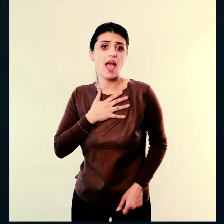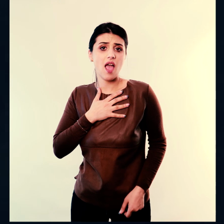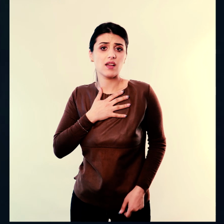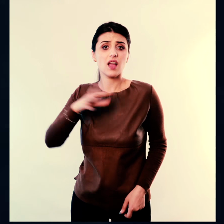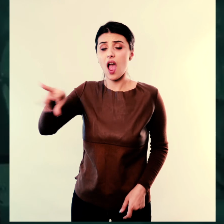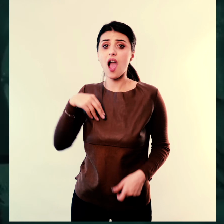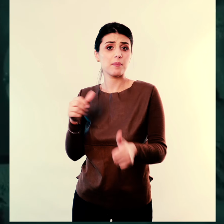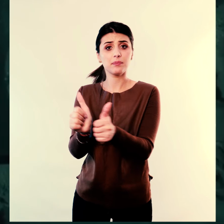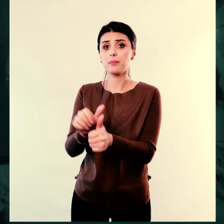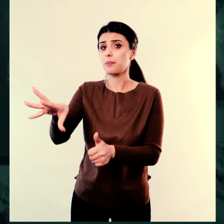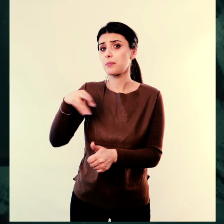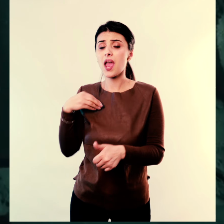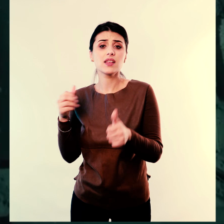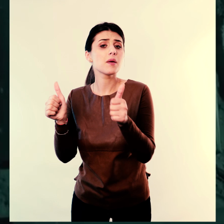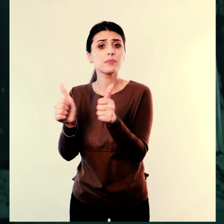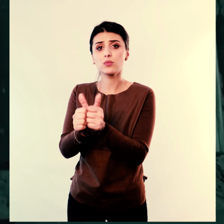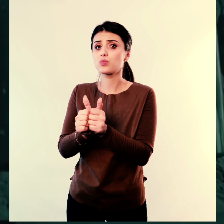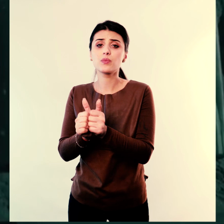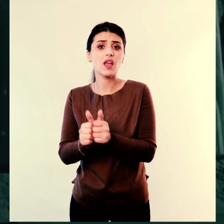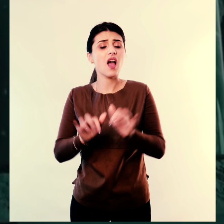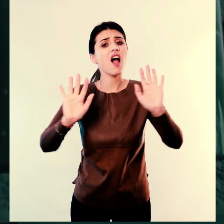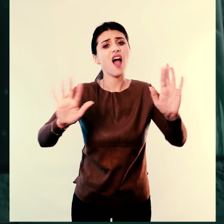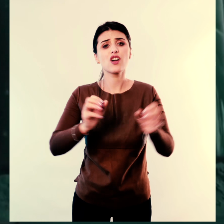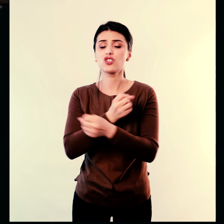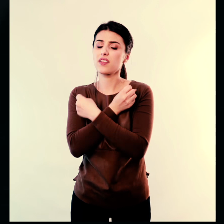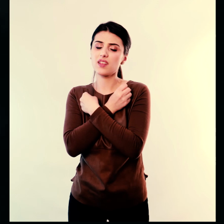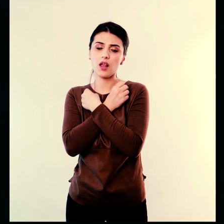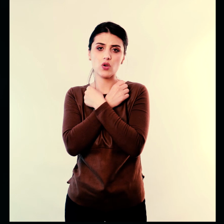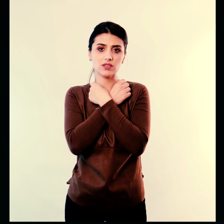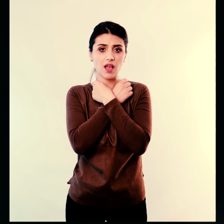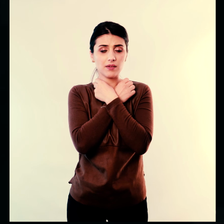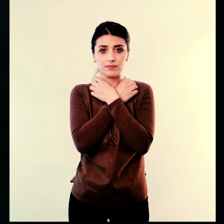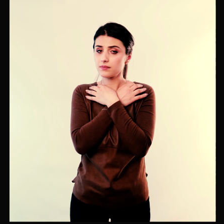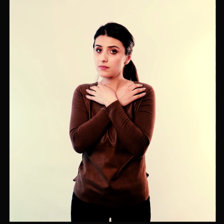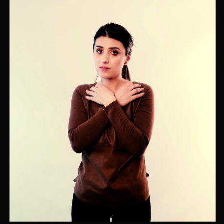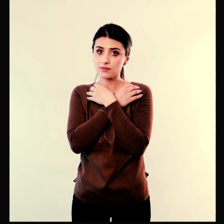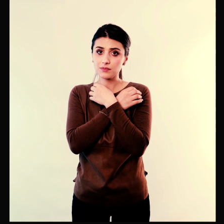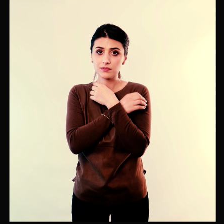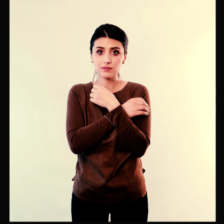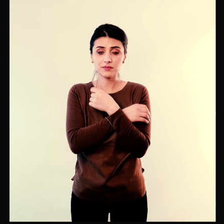ușa mea. Eu sunt cu ea, eu sunt cu ea.